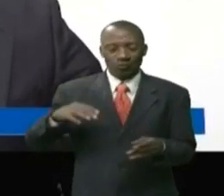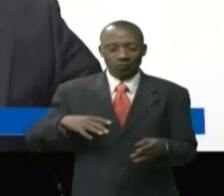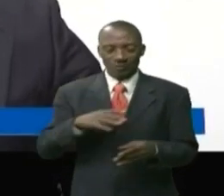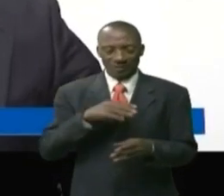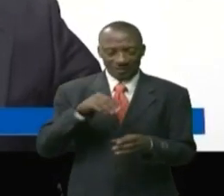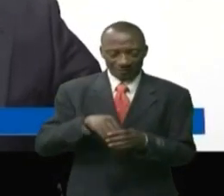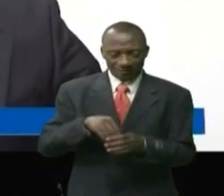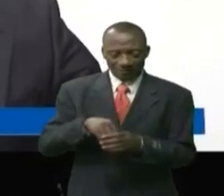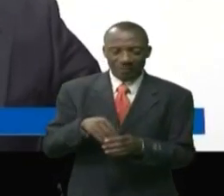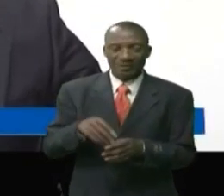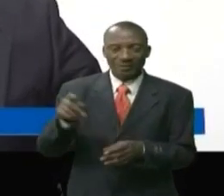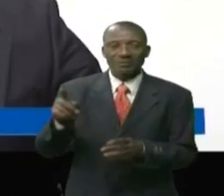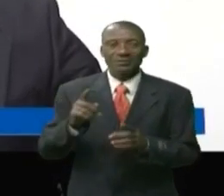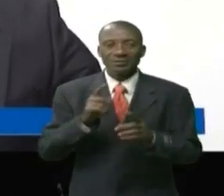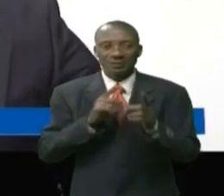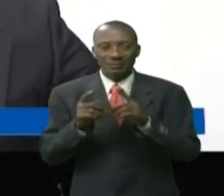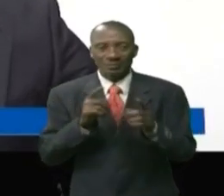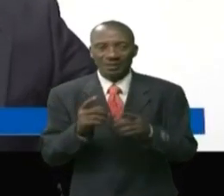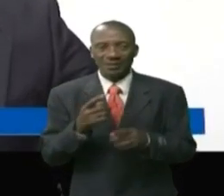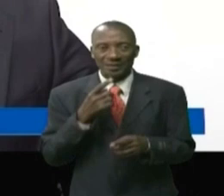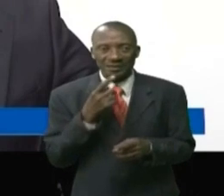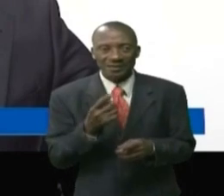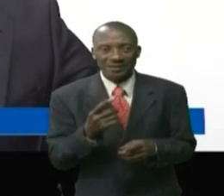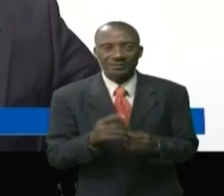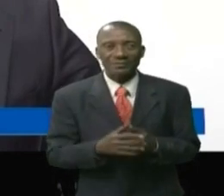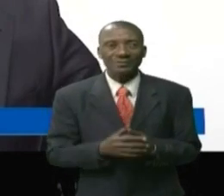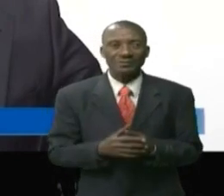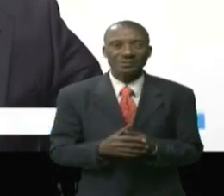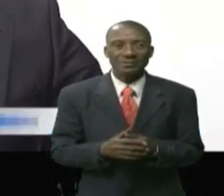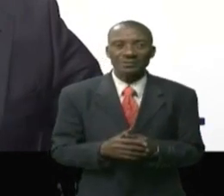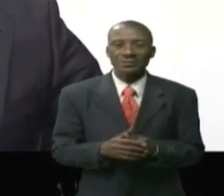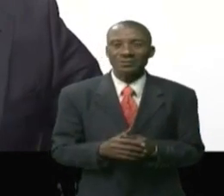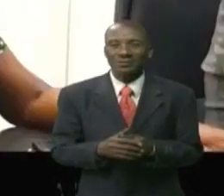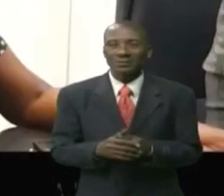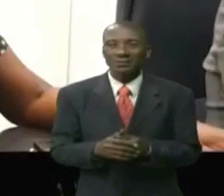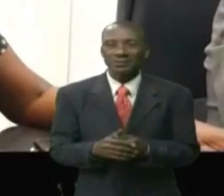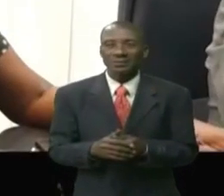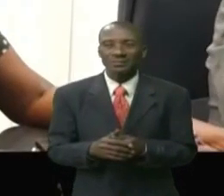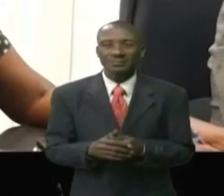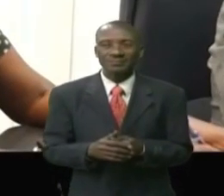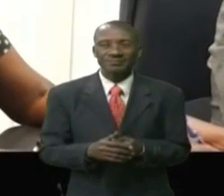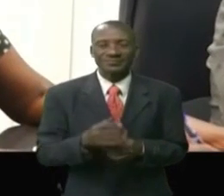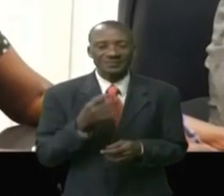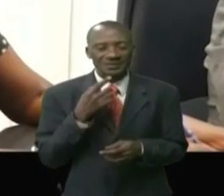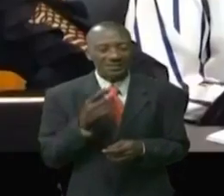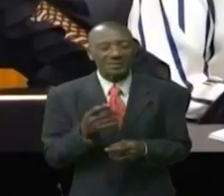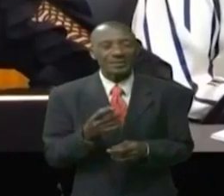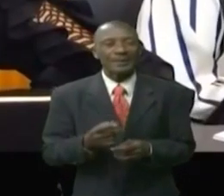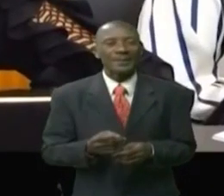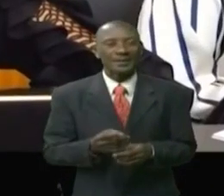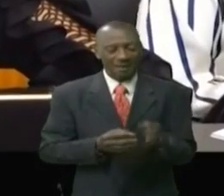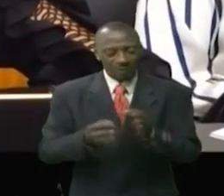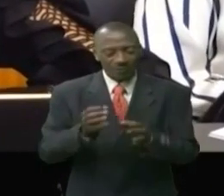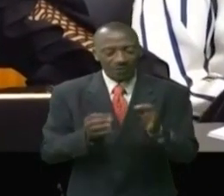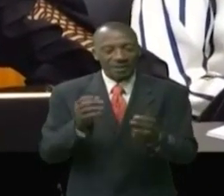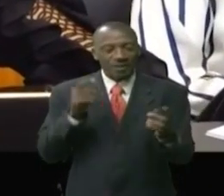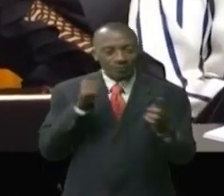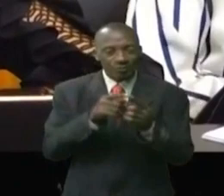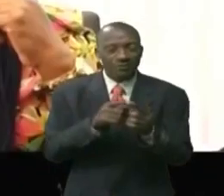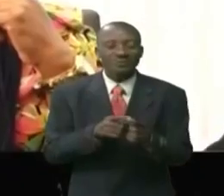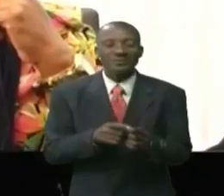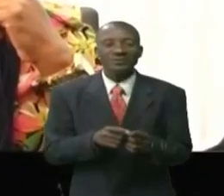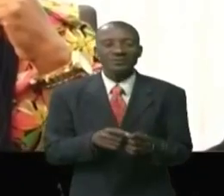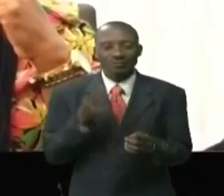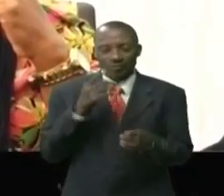impact très significatif dans le résultats que nous attendons notre président deik Duma tient que nous ne